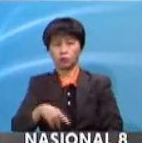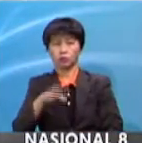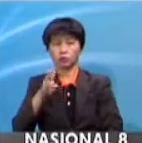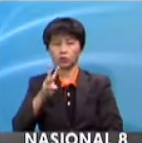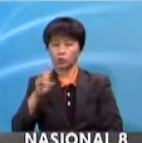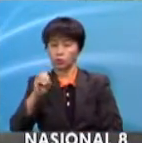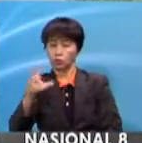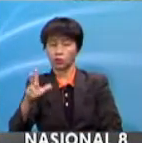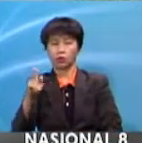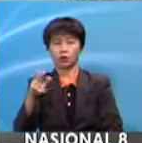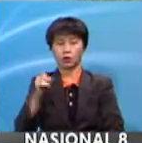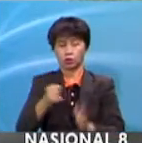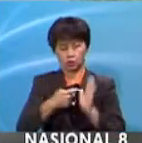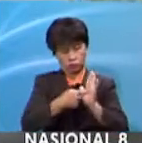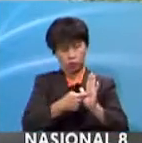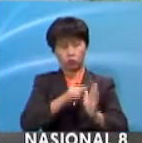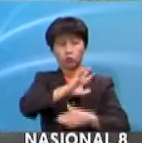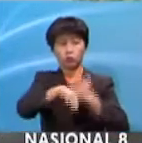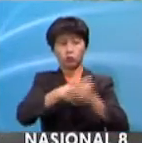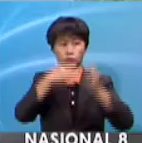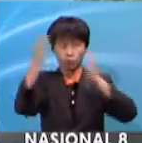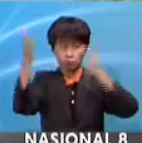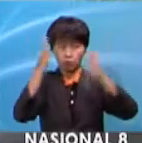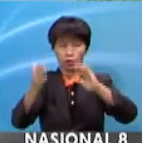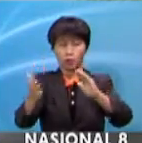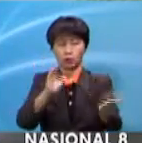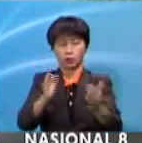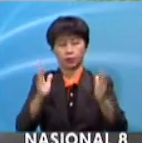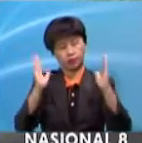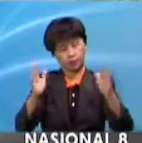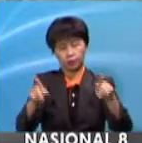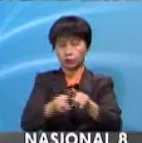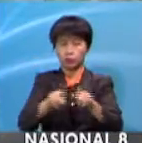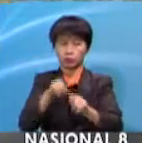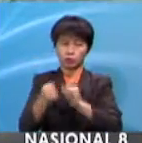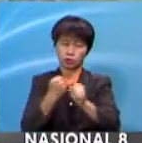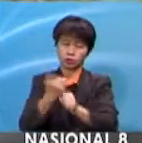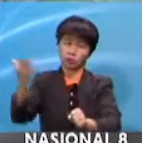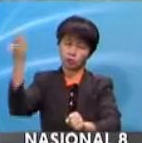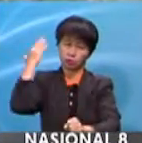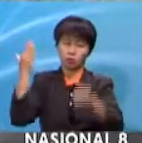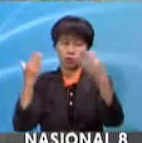24,603 kes denggi dicatat di seluruh negara berbanding tempoh sama tahun lalu iaitu